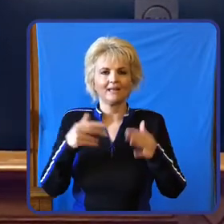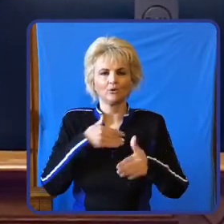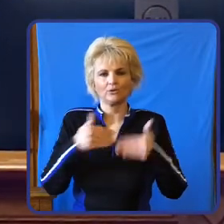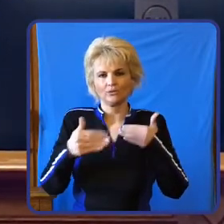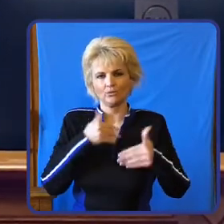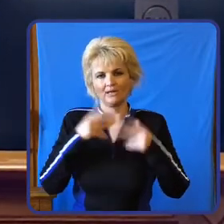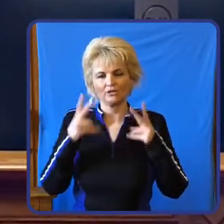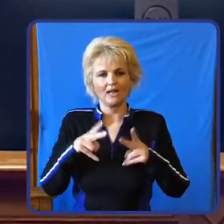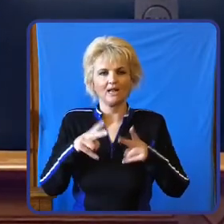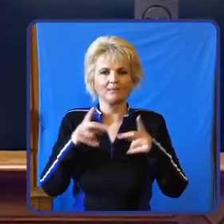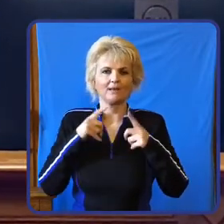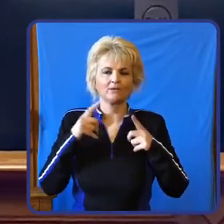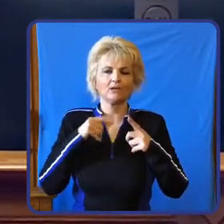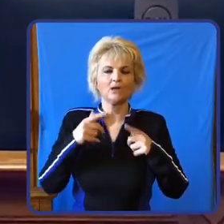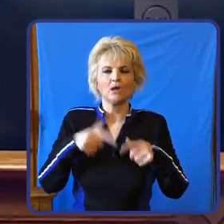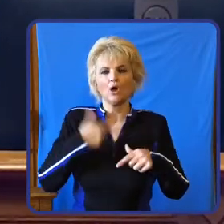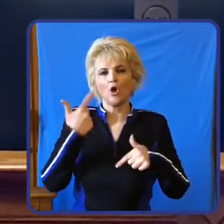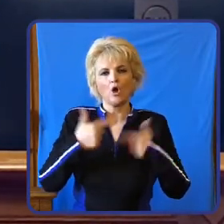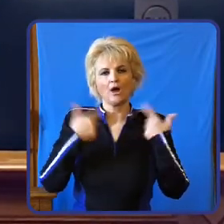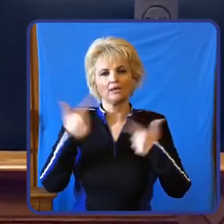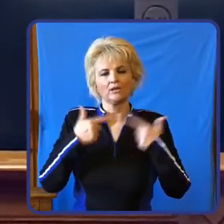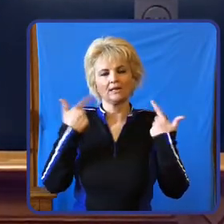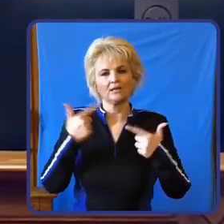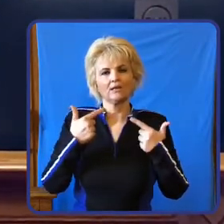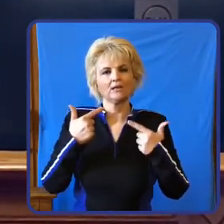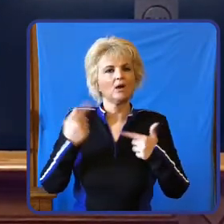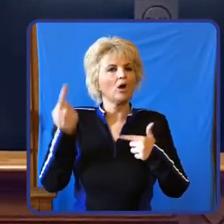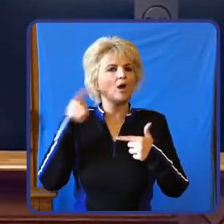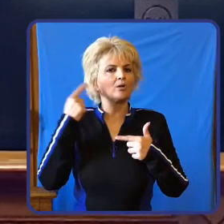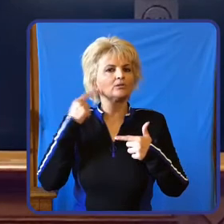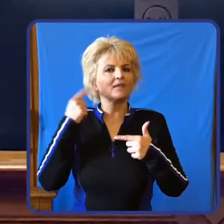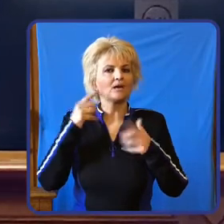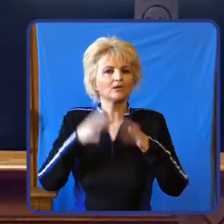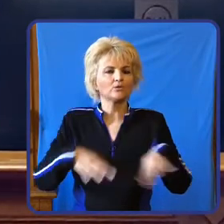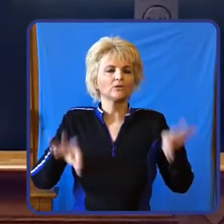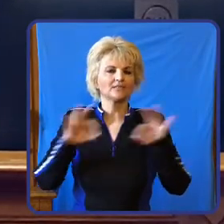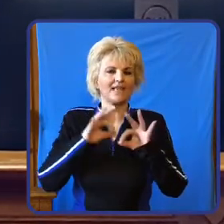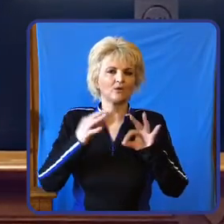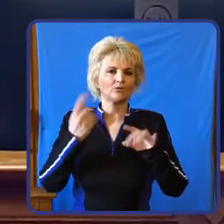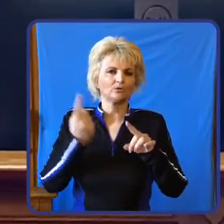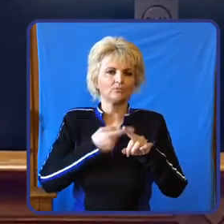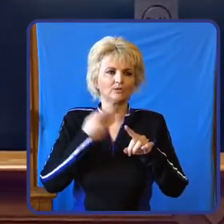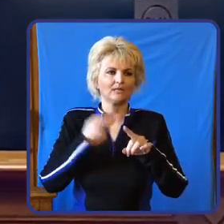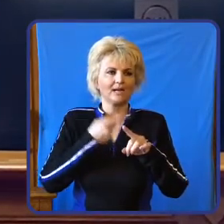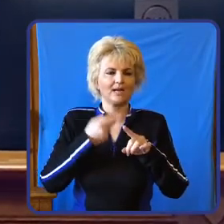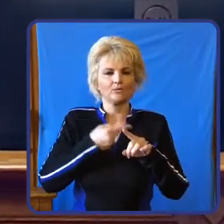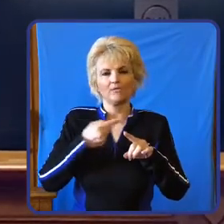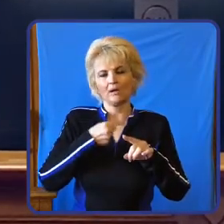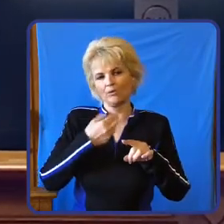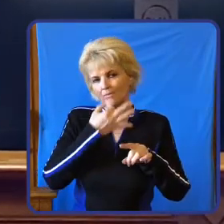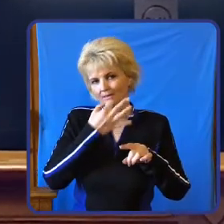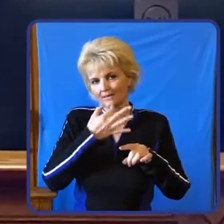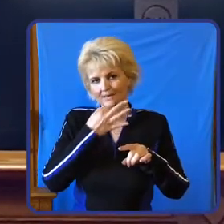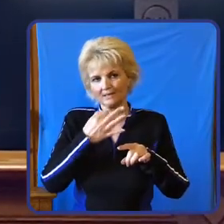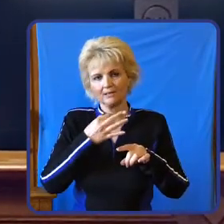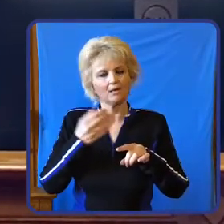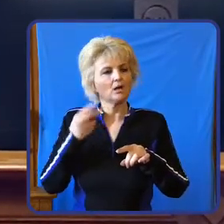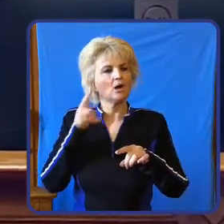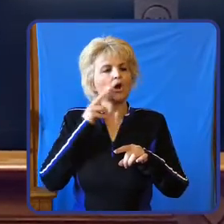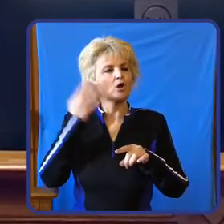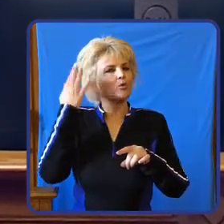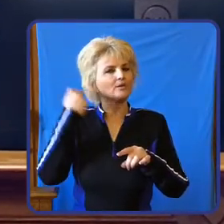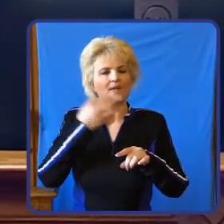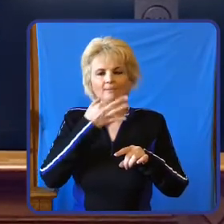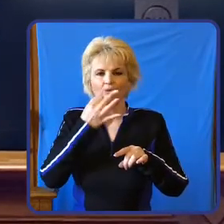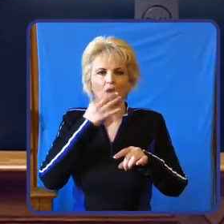hajnalig hallgatták a nagyívű előadásait a migrációs helyzetről, meg országos politikáról. Akkor valamilyen nem szólalt föl Benkő Zsolt sem, hogy ez